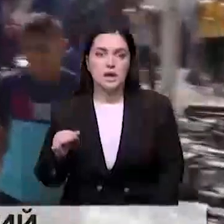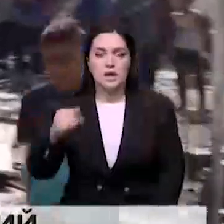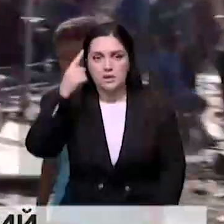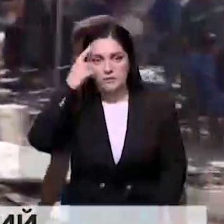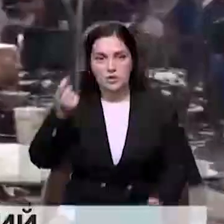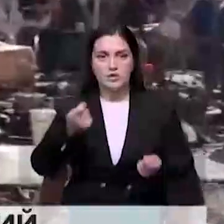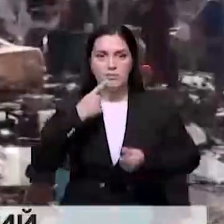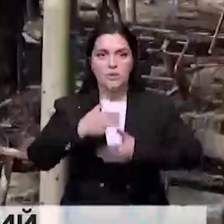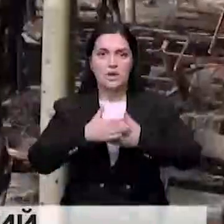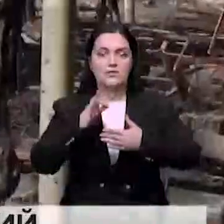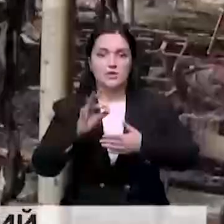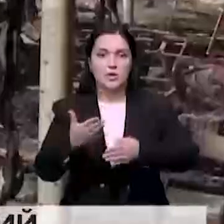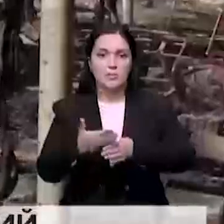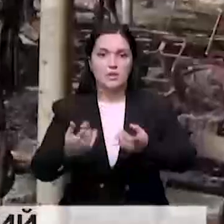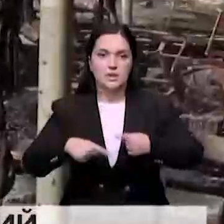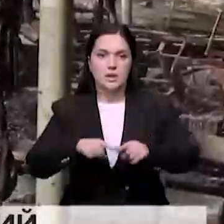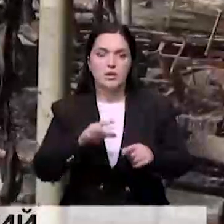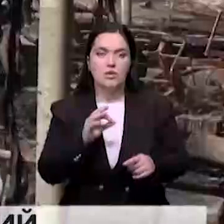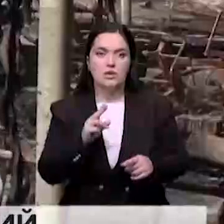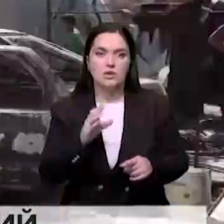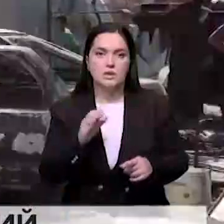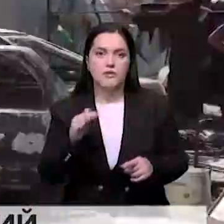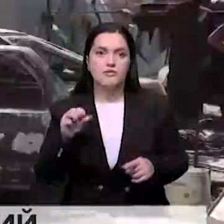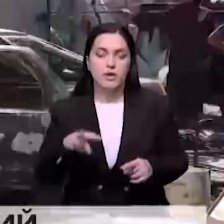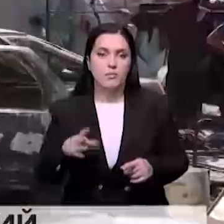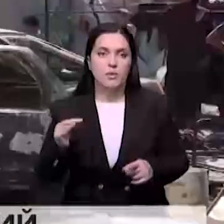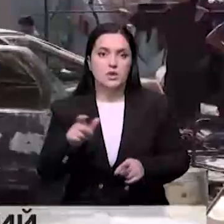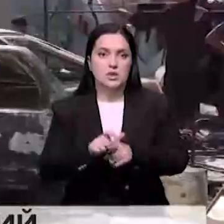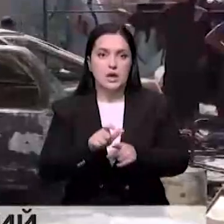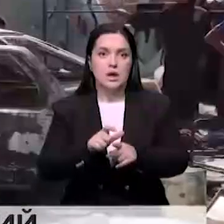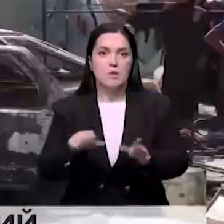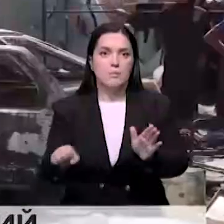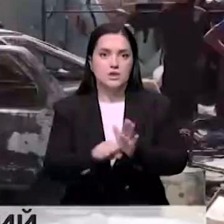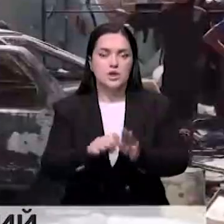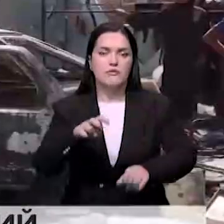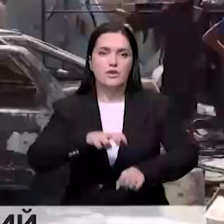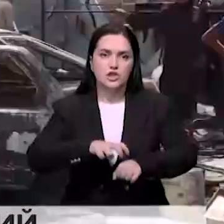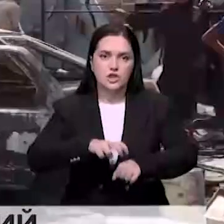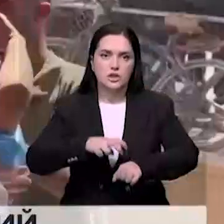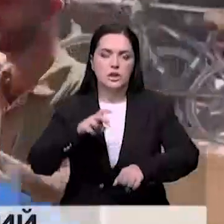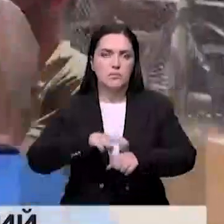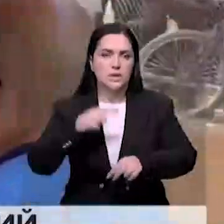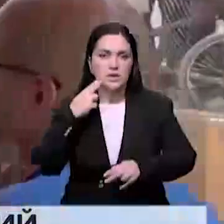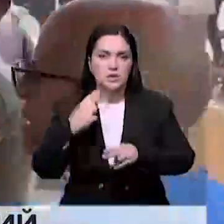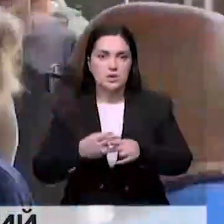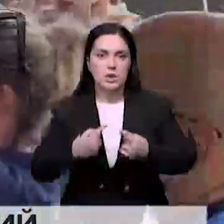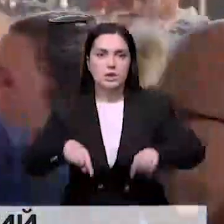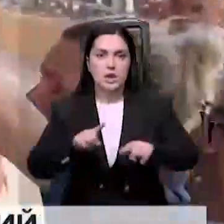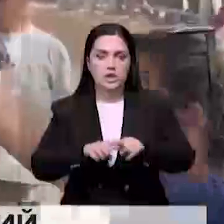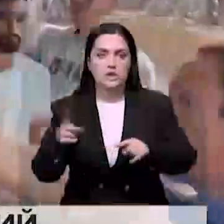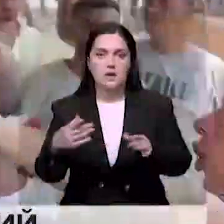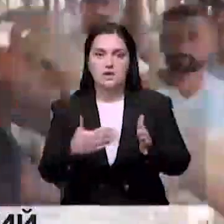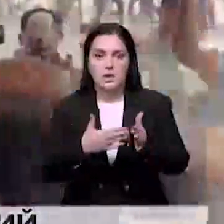Об этом заявила руководитель ближневосточного подразделения Oxfam. По ее словам, в списке погибших врачи и медсестры.